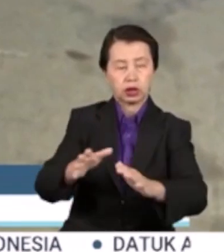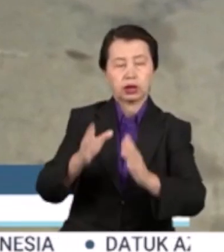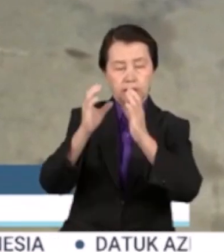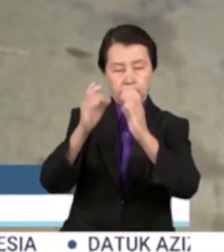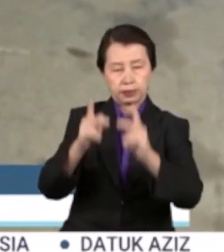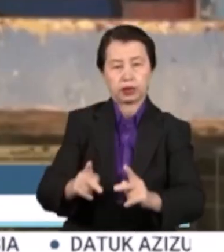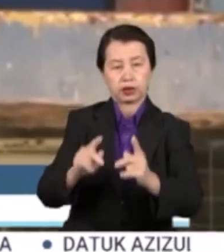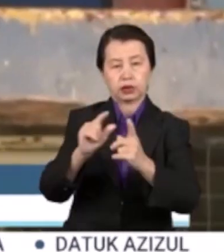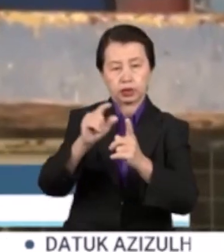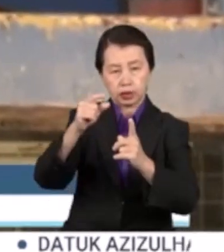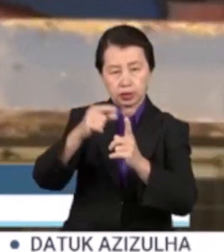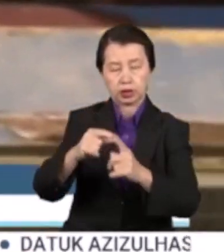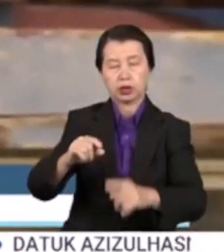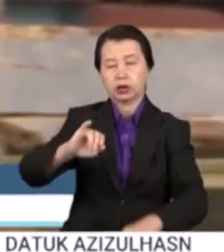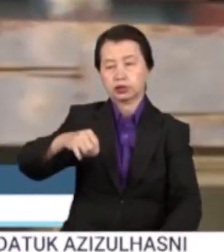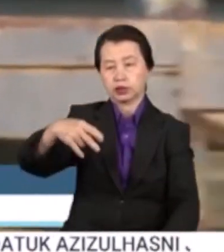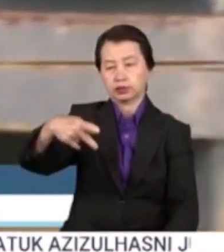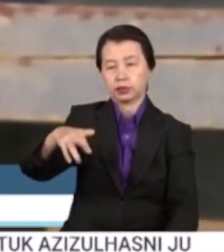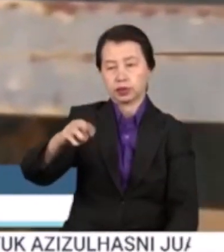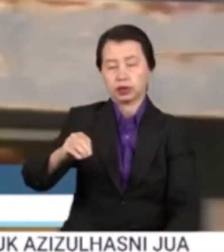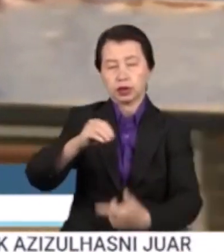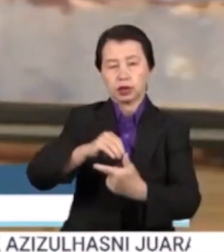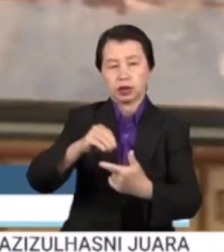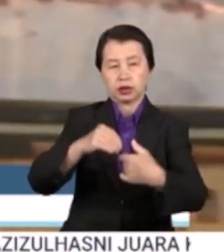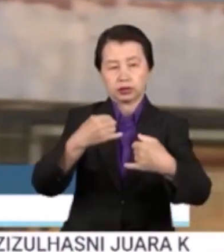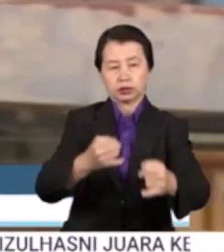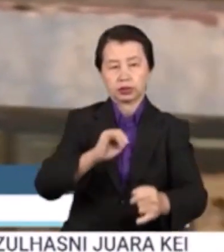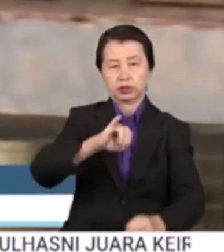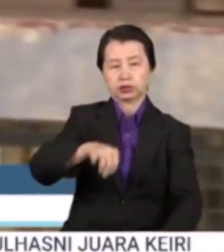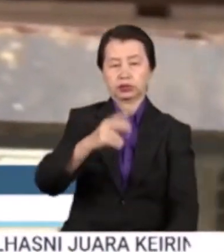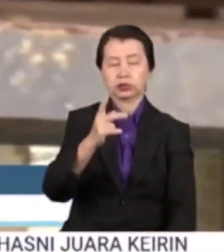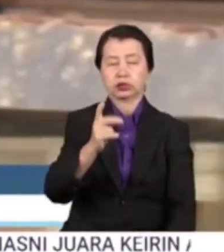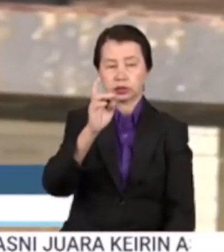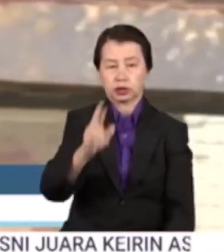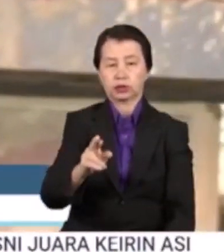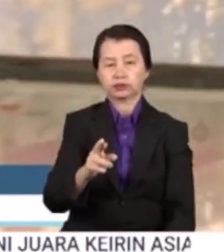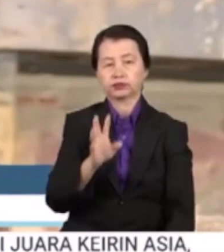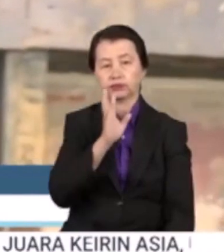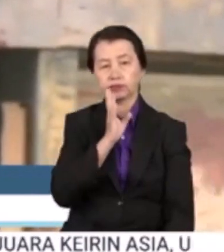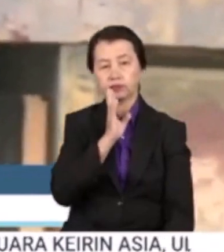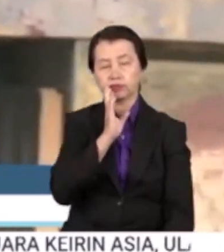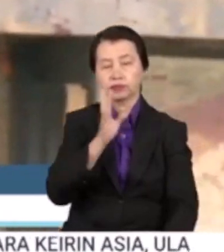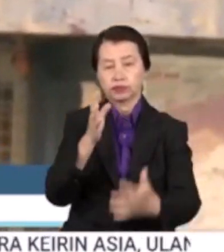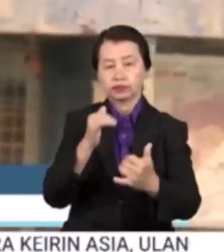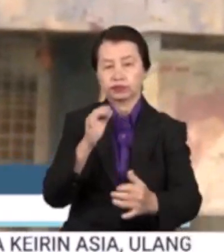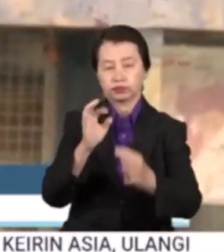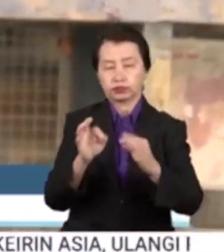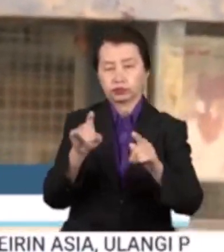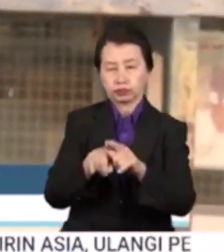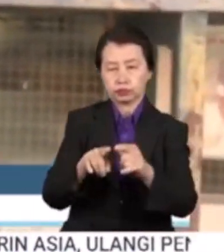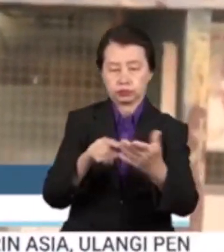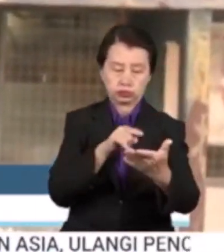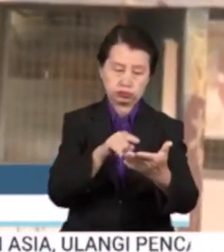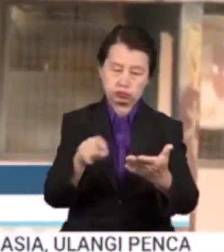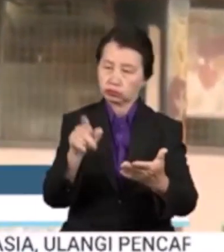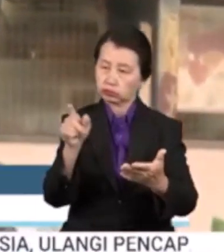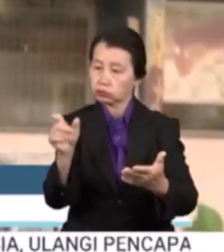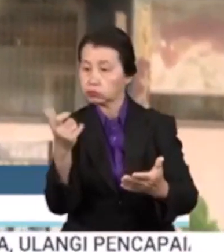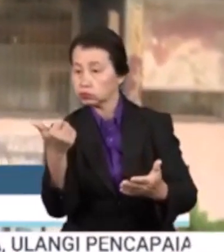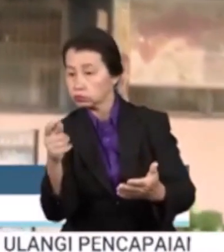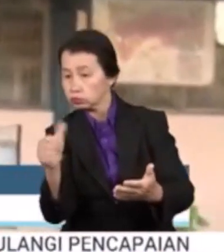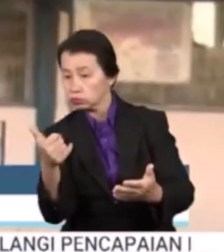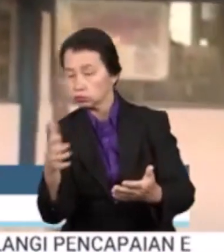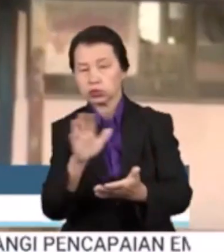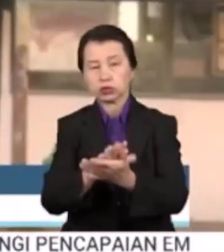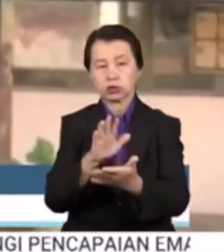teknikal jabatan pendidikan Negeri JPM atau jabatan kerja Raya jkr tampaknya skor tersebut juga dapat menentukan tahap keadaan